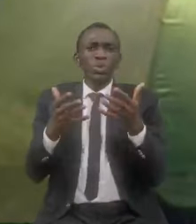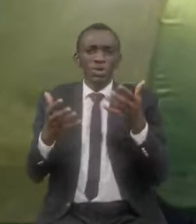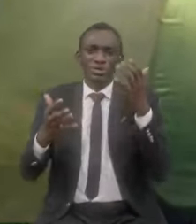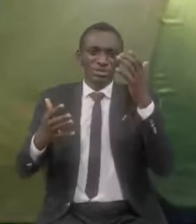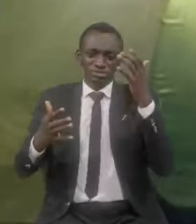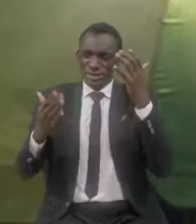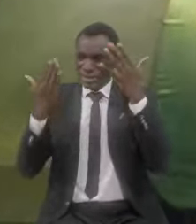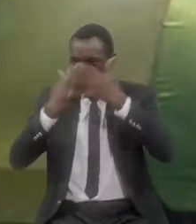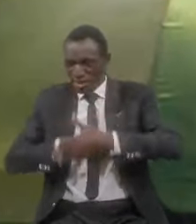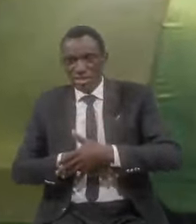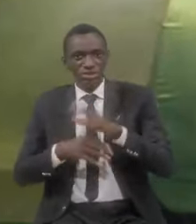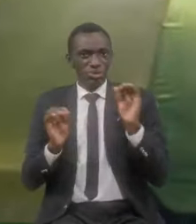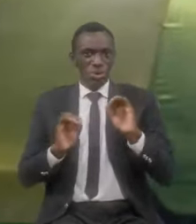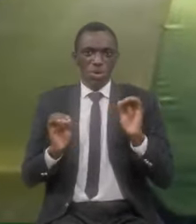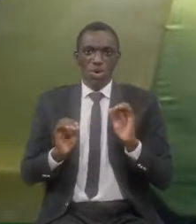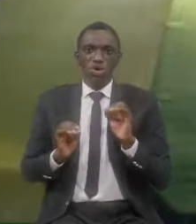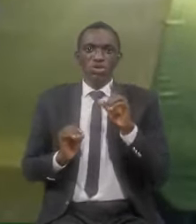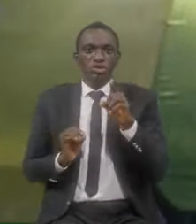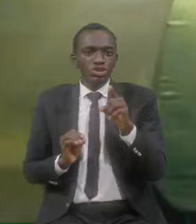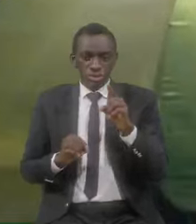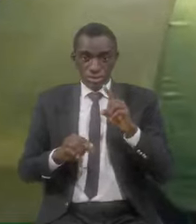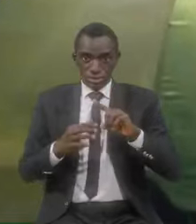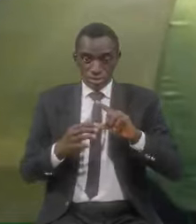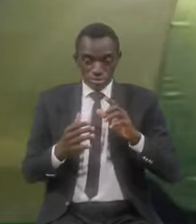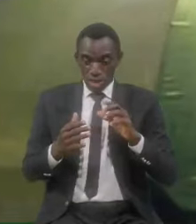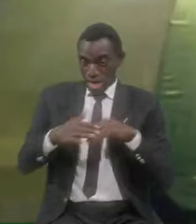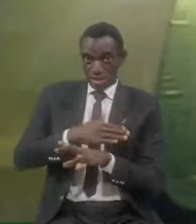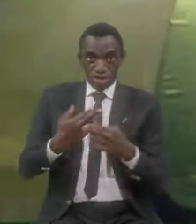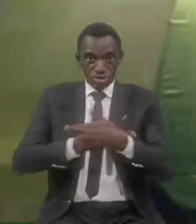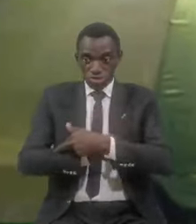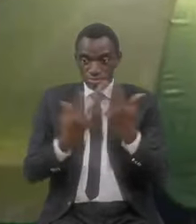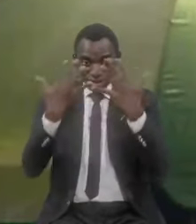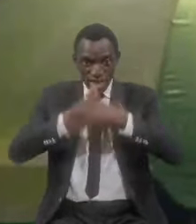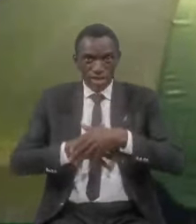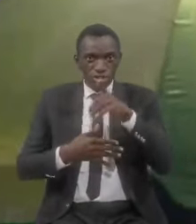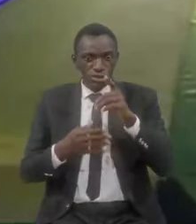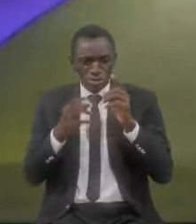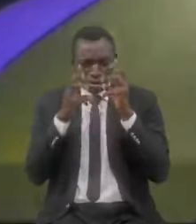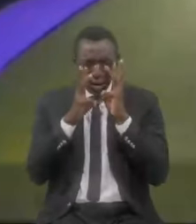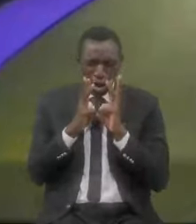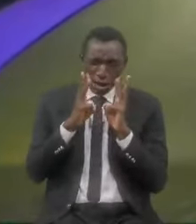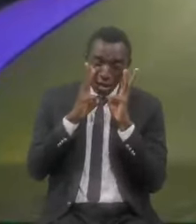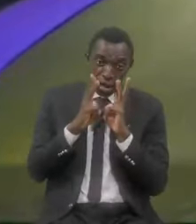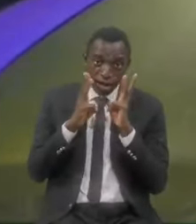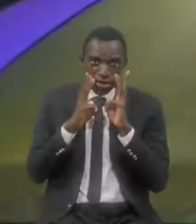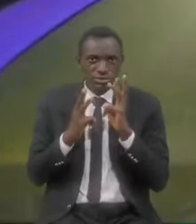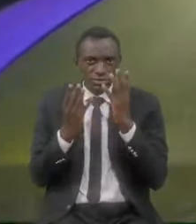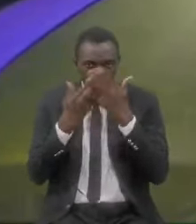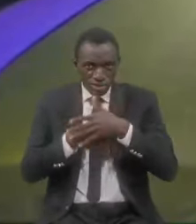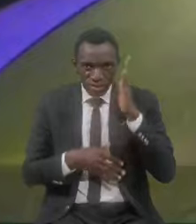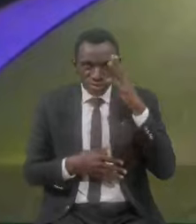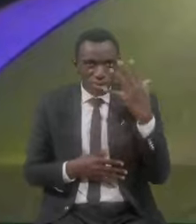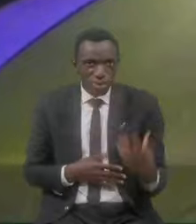Vous n'aimez pas les ténèbres. Vous n'allez pas commencer par à vous battre et à pleurer. Vous n'allez